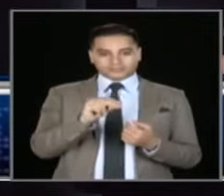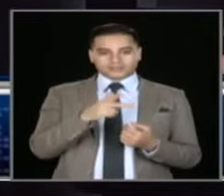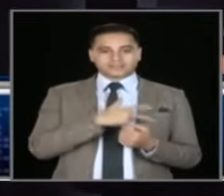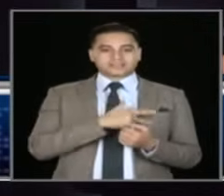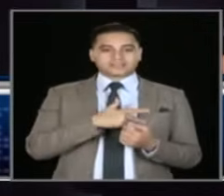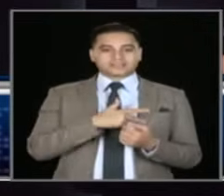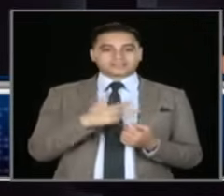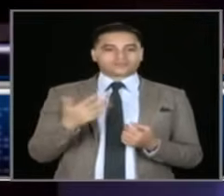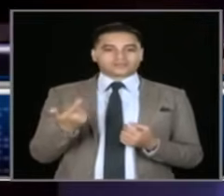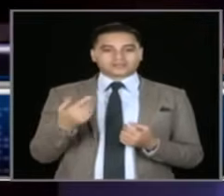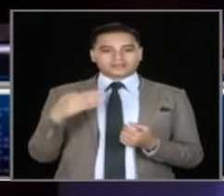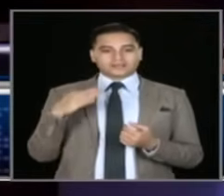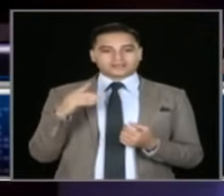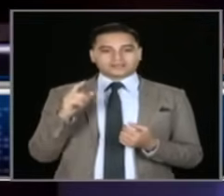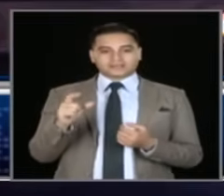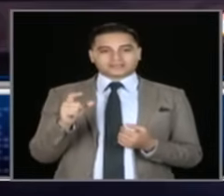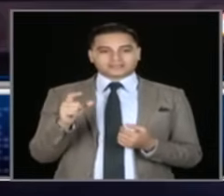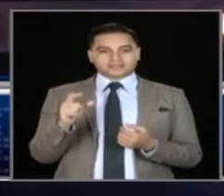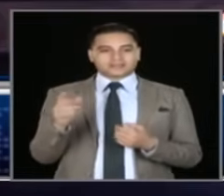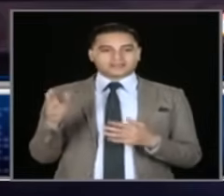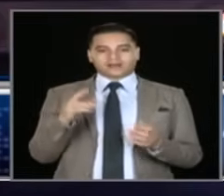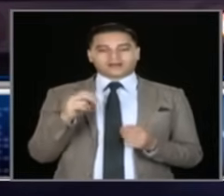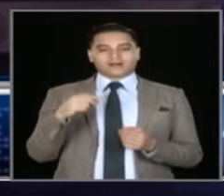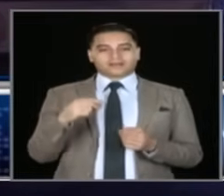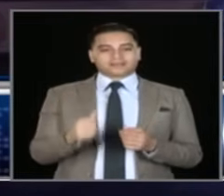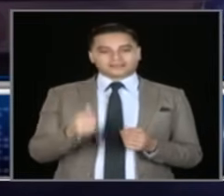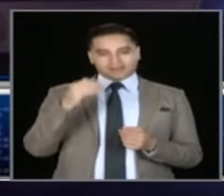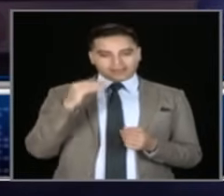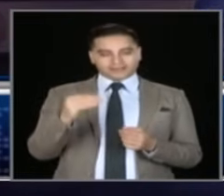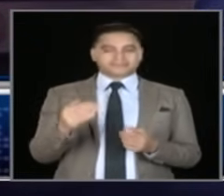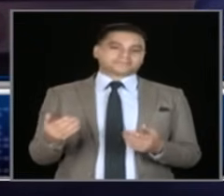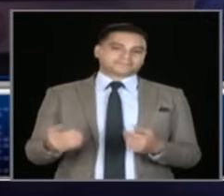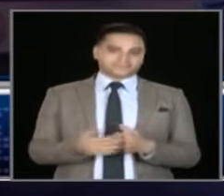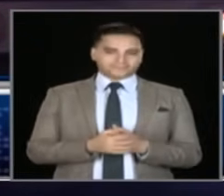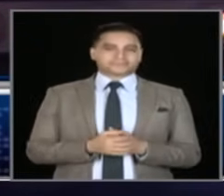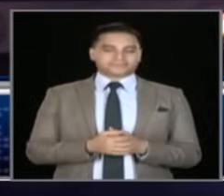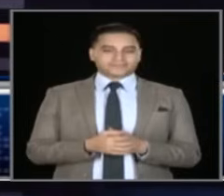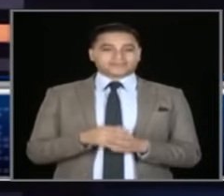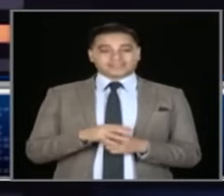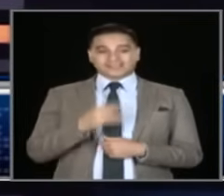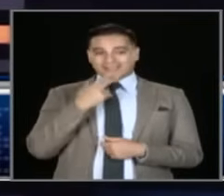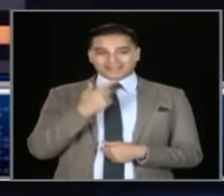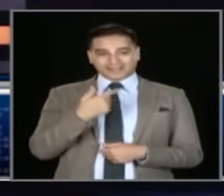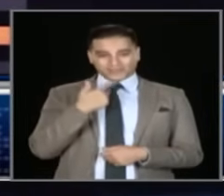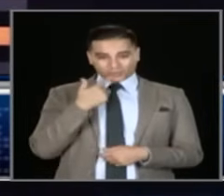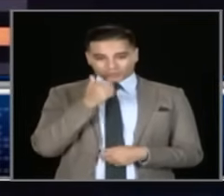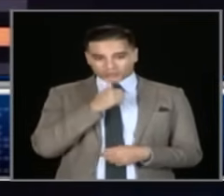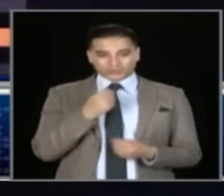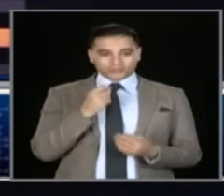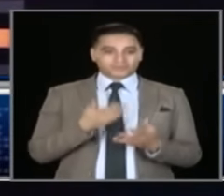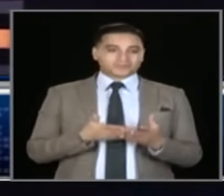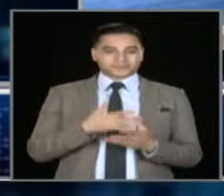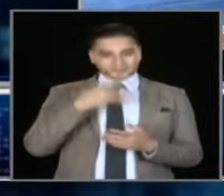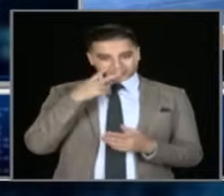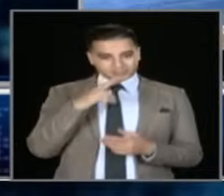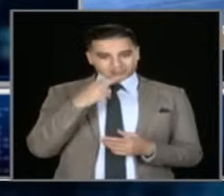بقى؟ حسن وليد قداح. حسن قداح فعلا. حسن وليد. هاد لك هلباو. عشان كده أصبر. أنا جايب بالي كأس